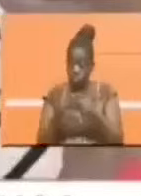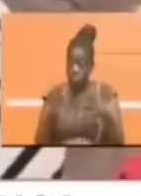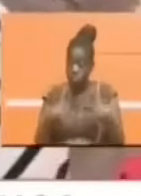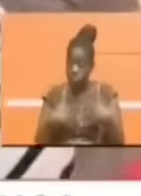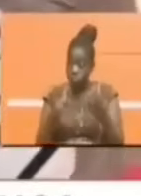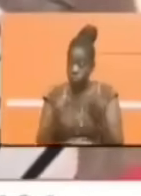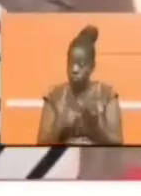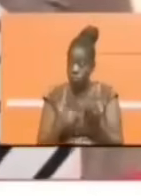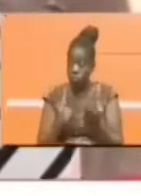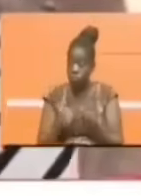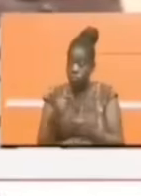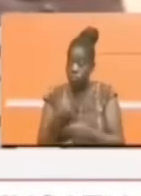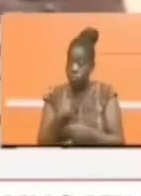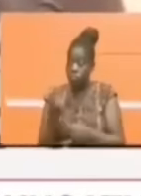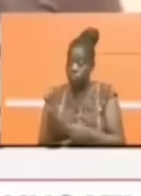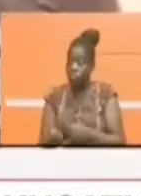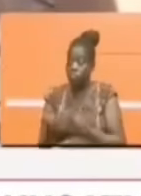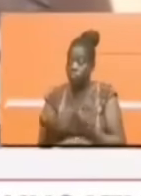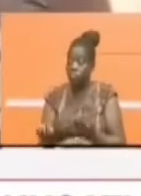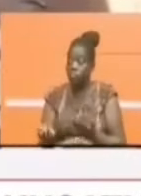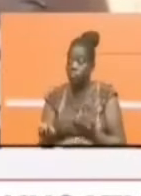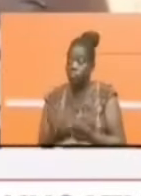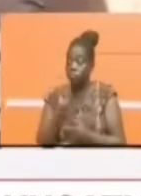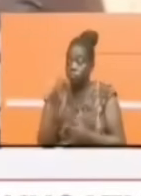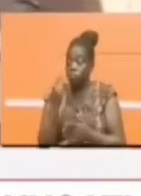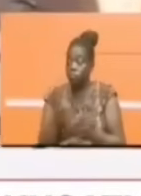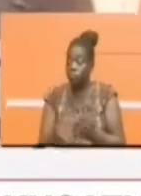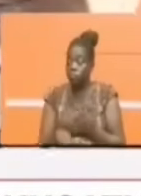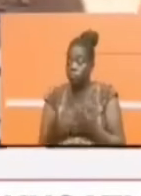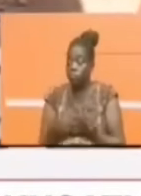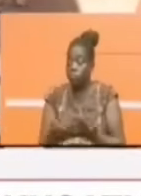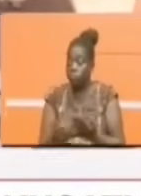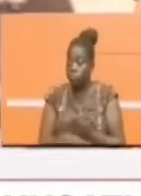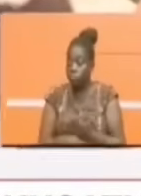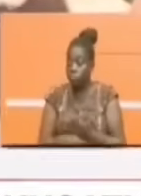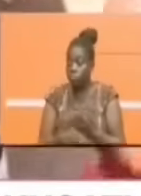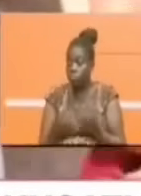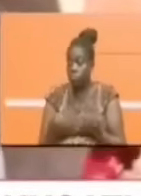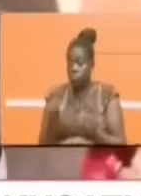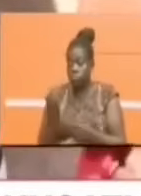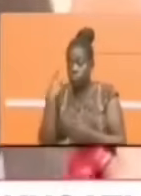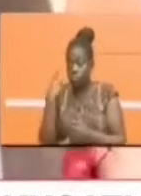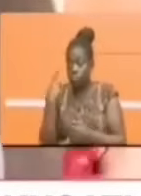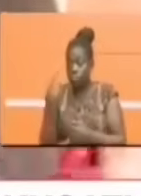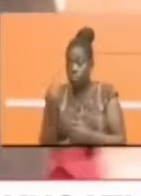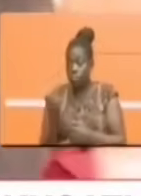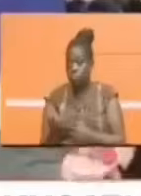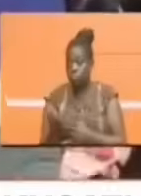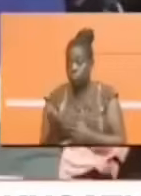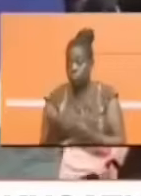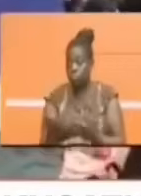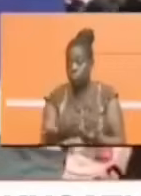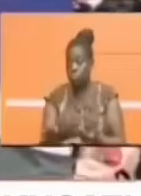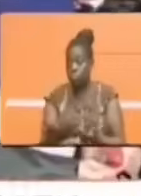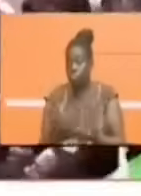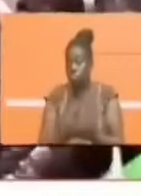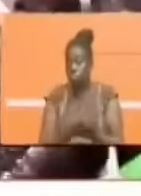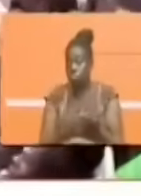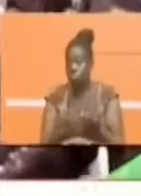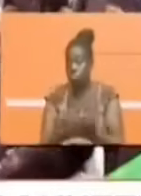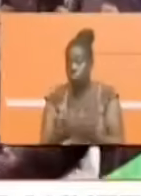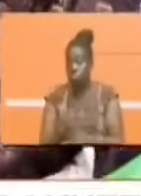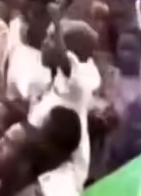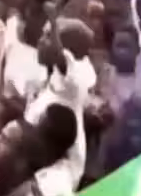nabalibwa nzenaga nazenga choku badda musikina nabadde nira kubadda mwecho naye kati nakitegedde bajja kumpanda abiwulidde ddi.